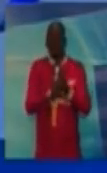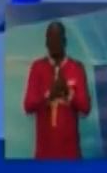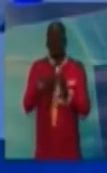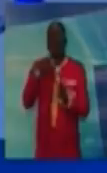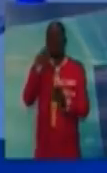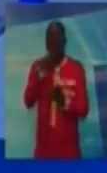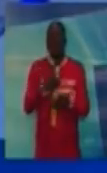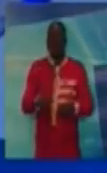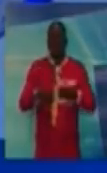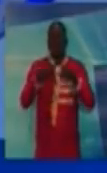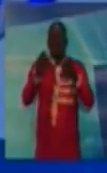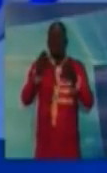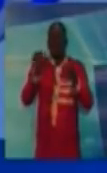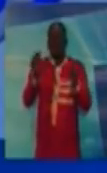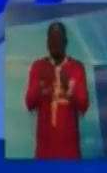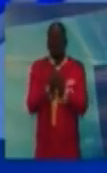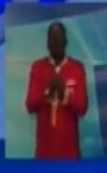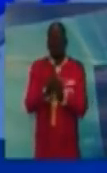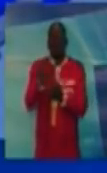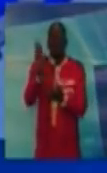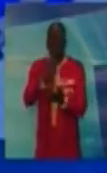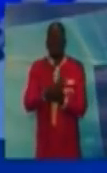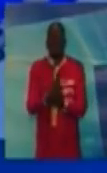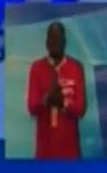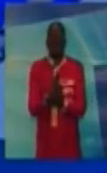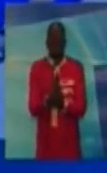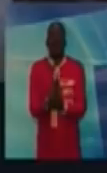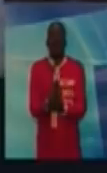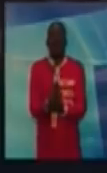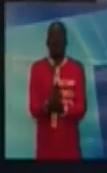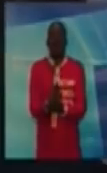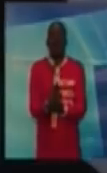qui seront livrées. Les détails avec Omar Zombré.